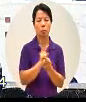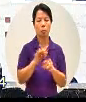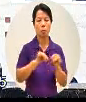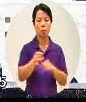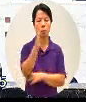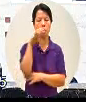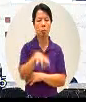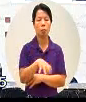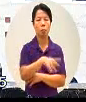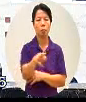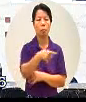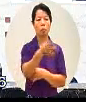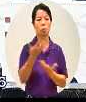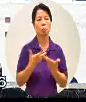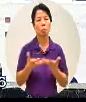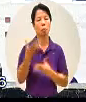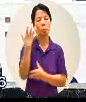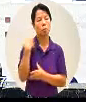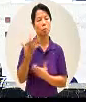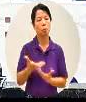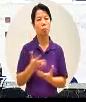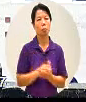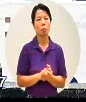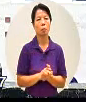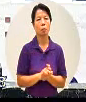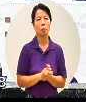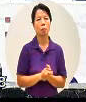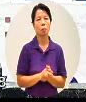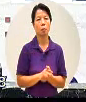业务是毋是？敢是？